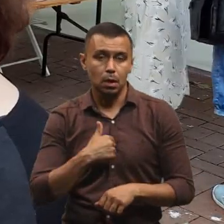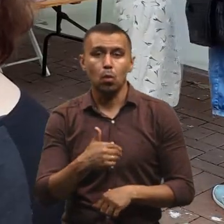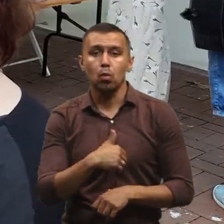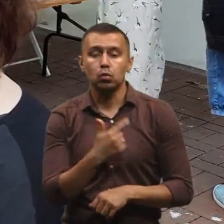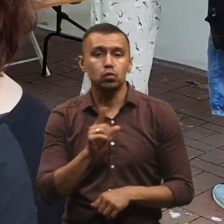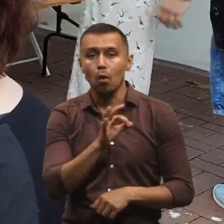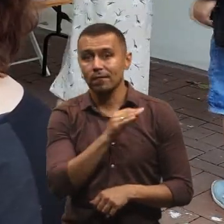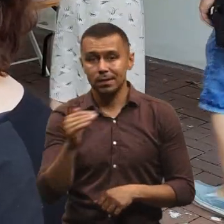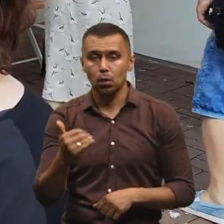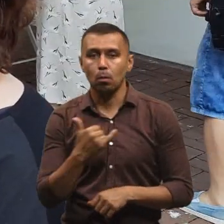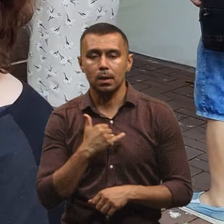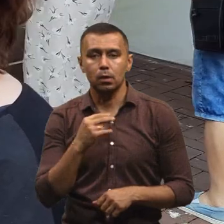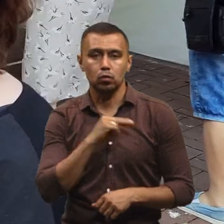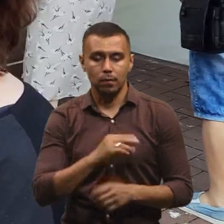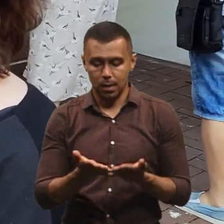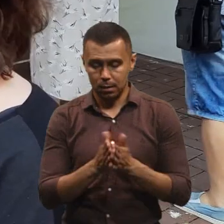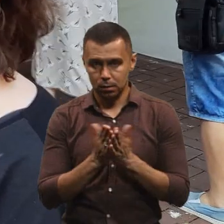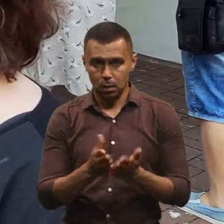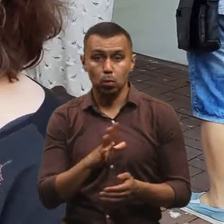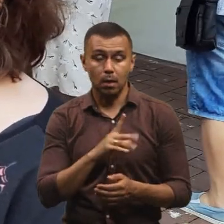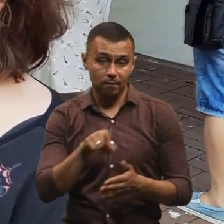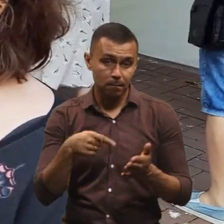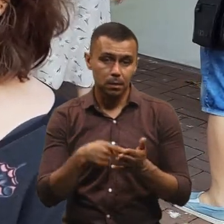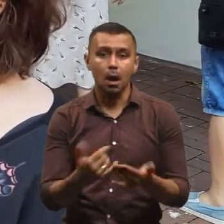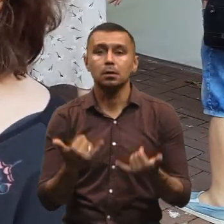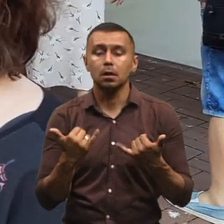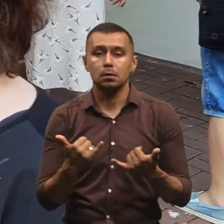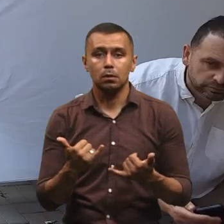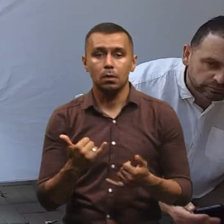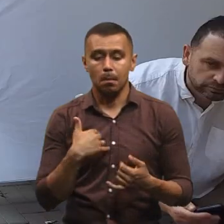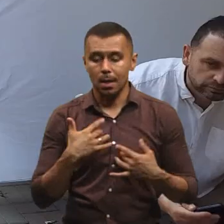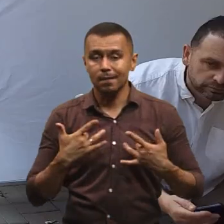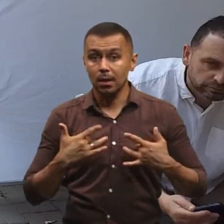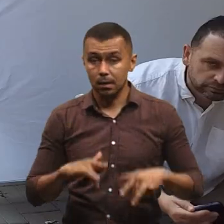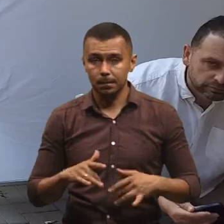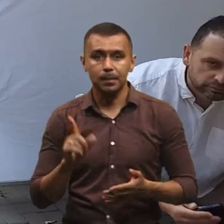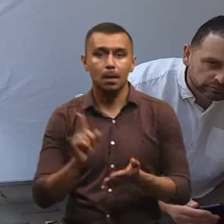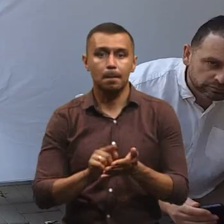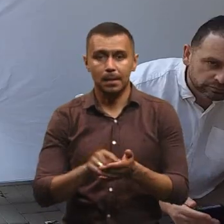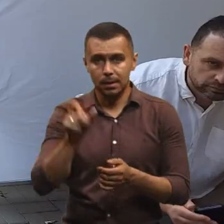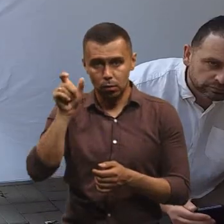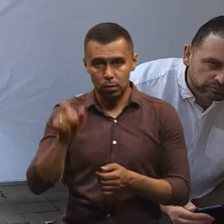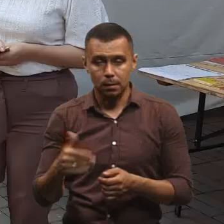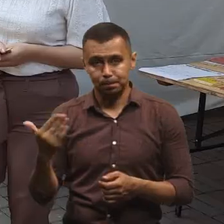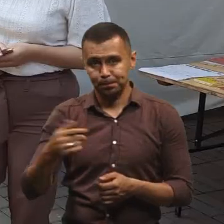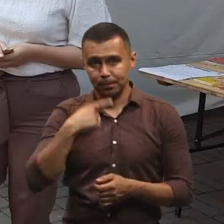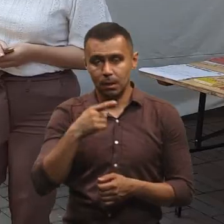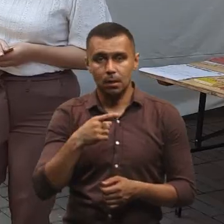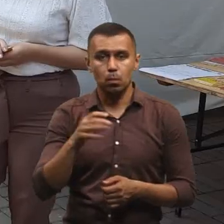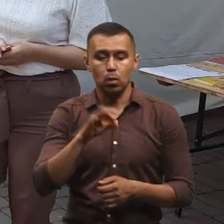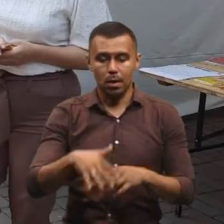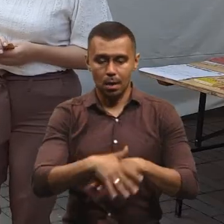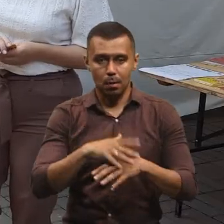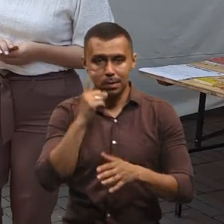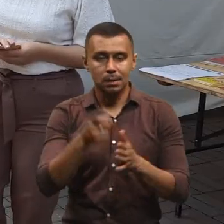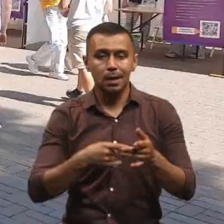щось офіційне в мене трудова була у місті зараз мене звільнили пенсіонерка Валентина Йосипівна каже про ярмарок